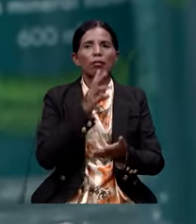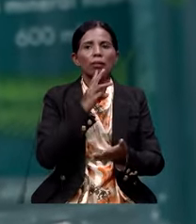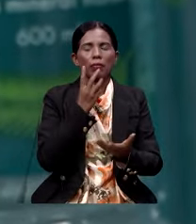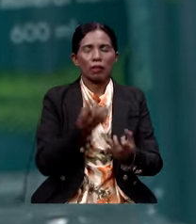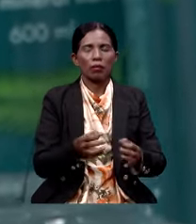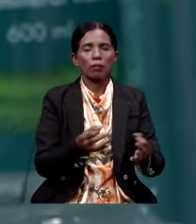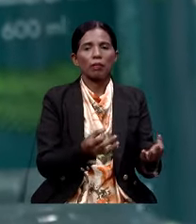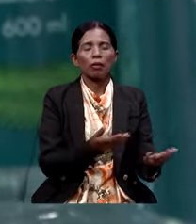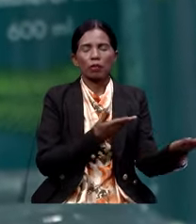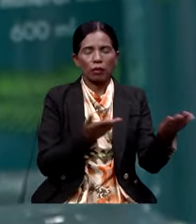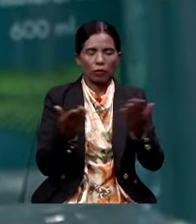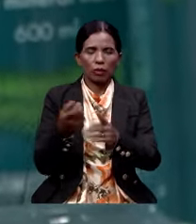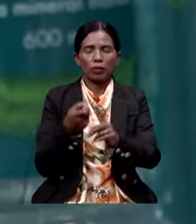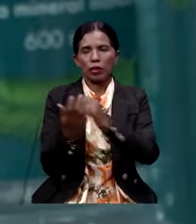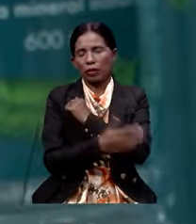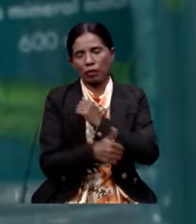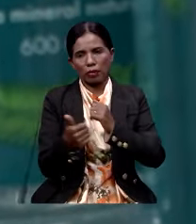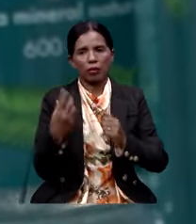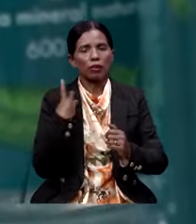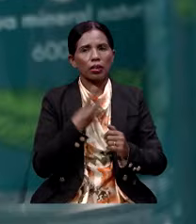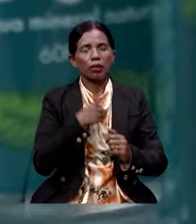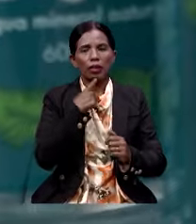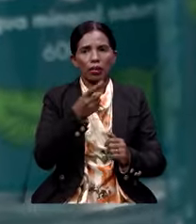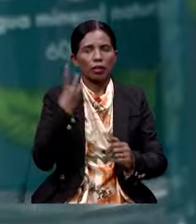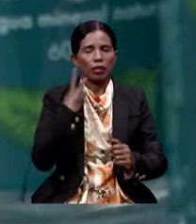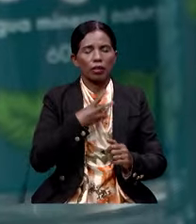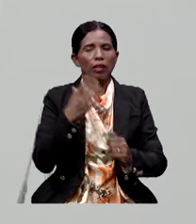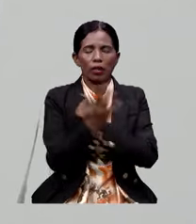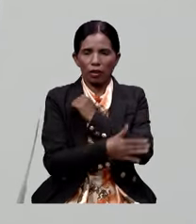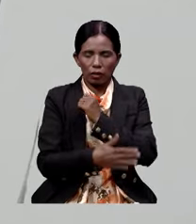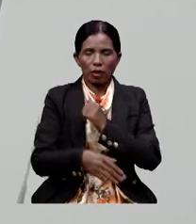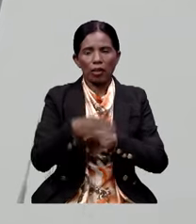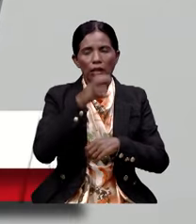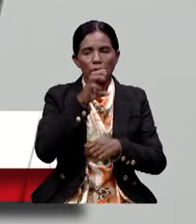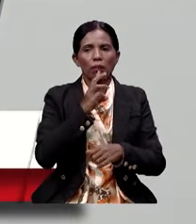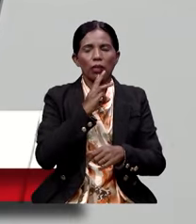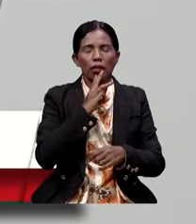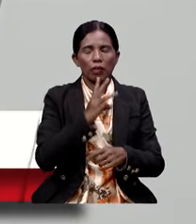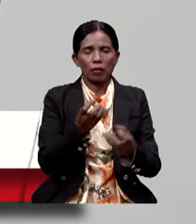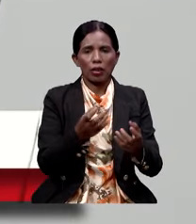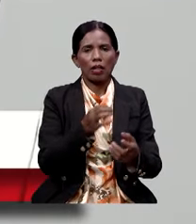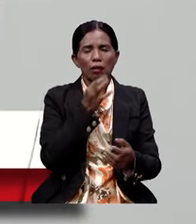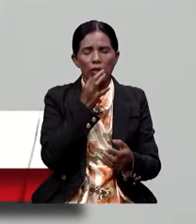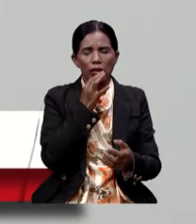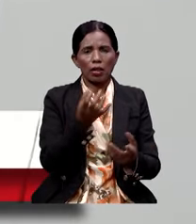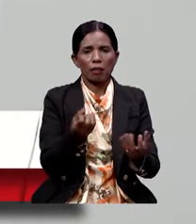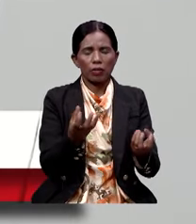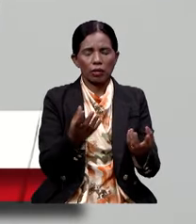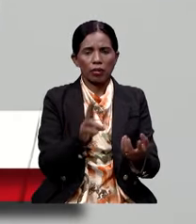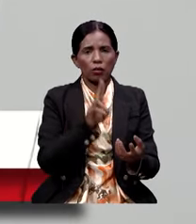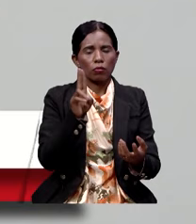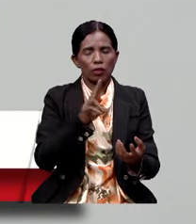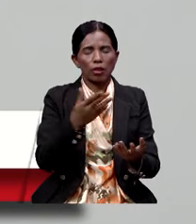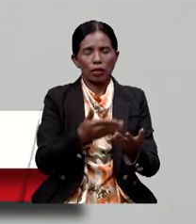importaru sira. Ita diang kata kita nasaung na be ma konsumu barak liu sasang importaru.